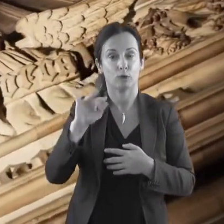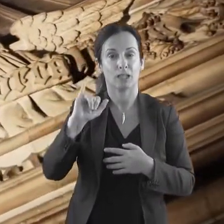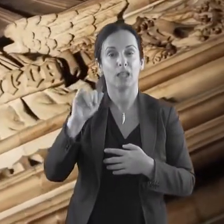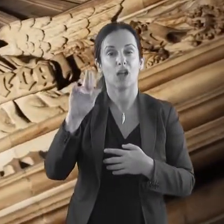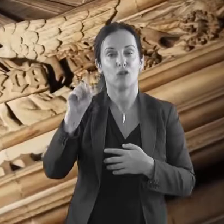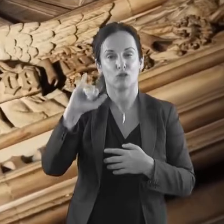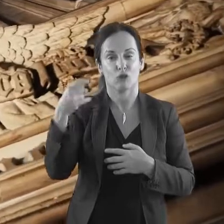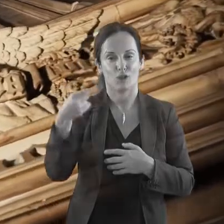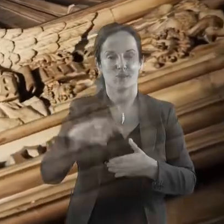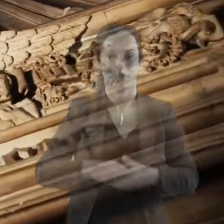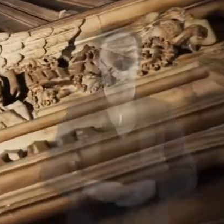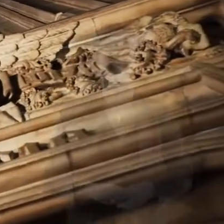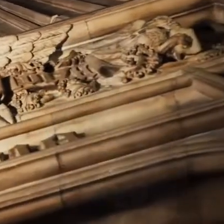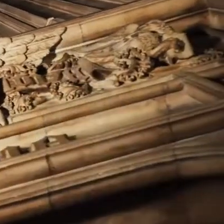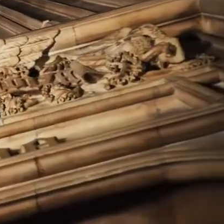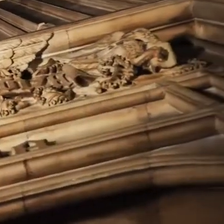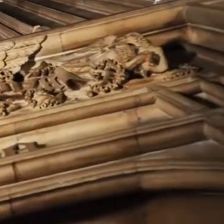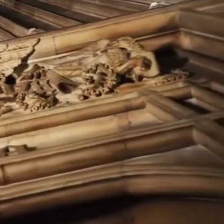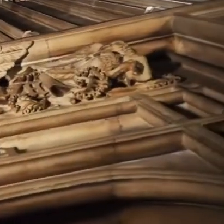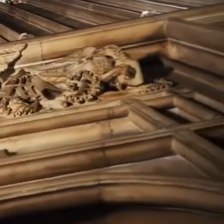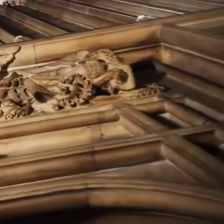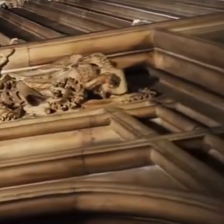Bartomeu Fontirroig.